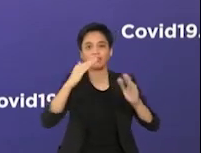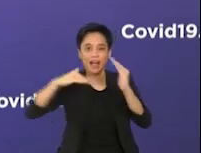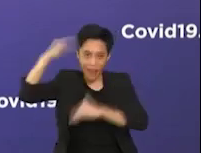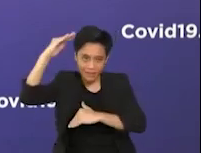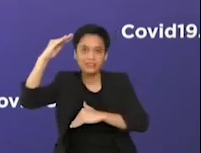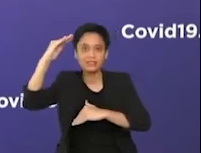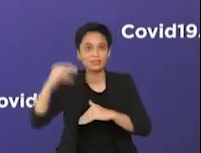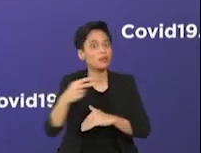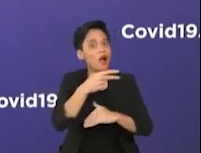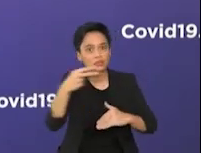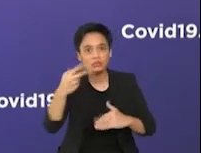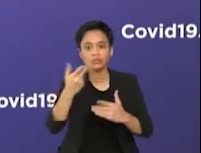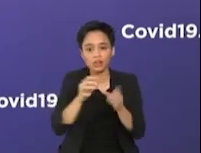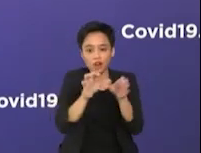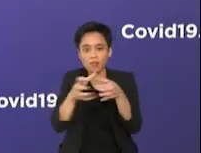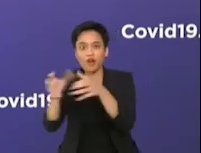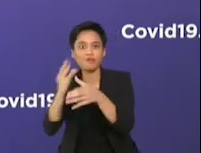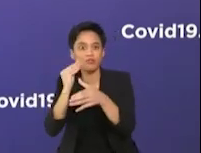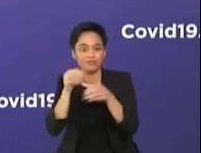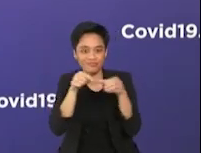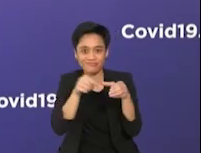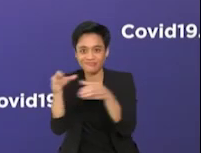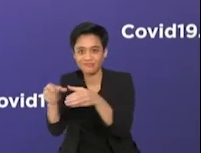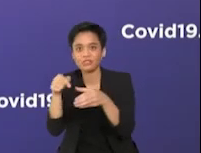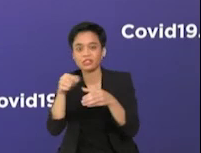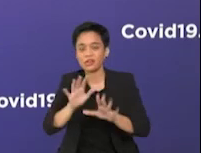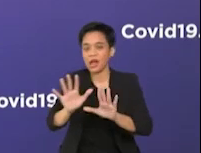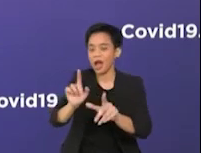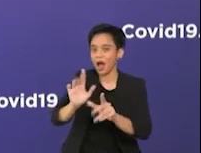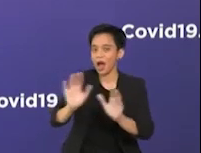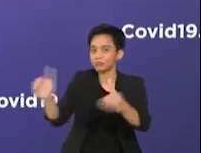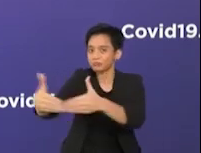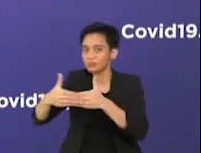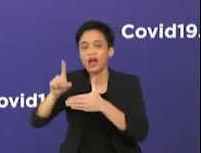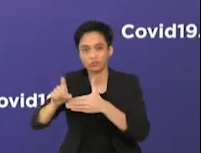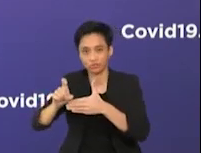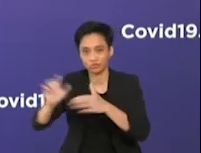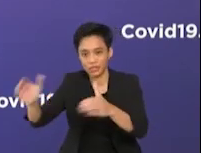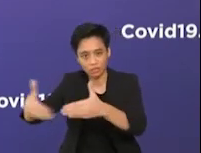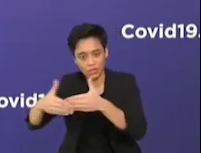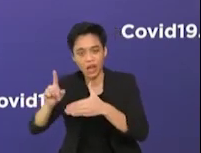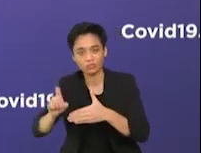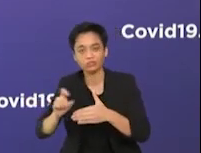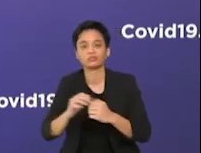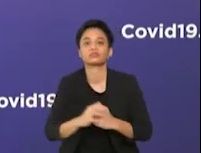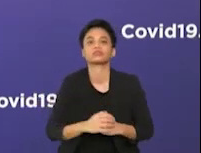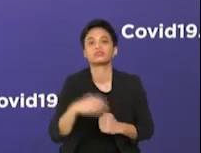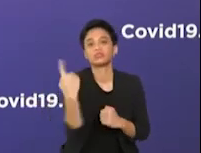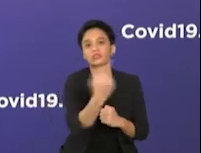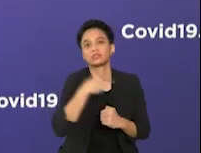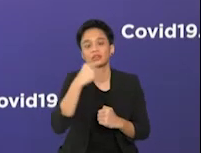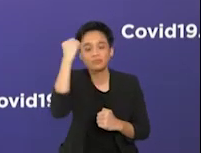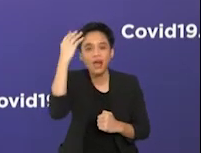Artinya bahwa pada kelompok-kelompok Inilah yang betul-betul harus kita lindungi kita sadari betul bahwa dan